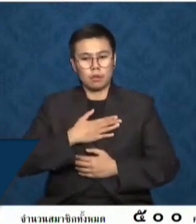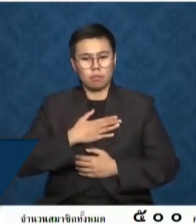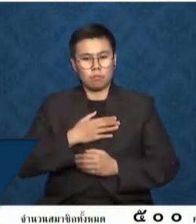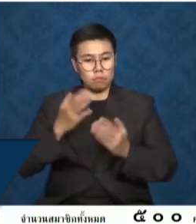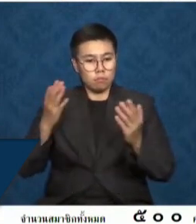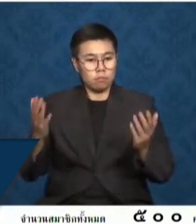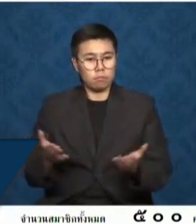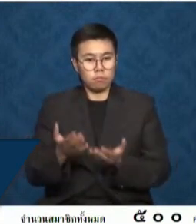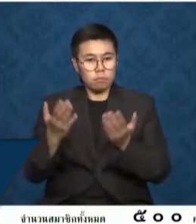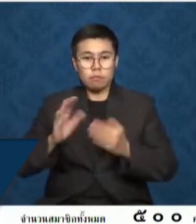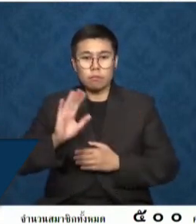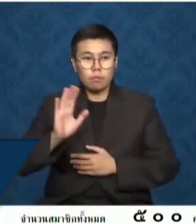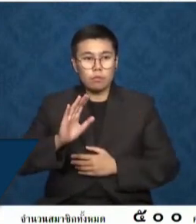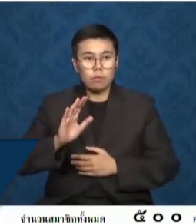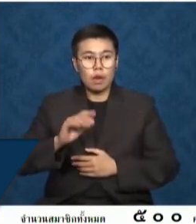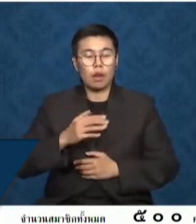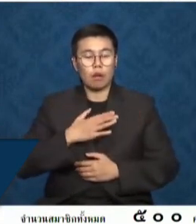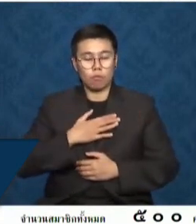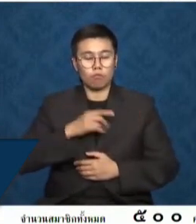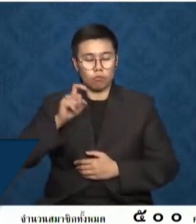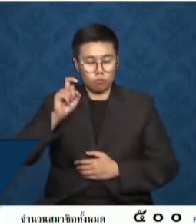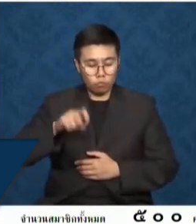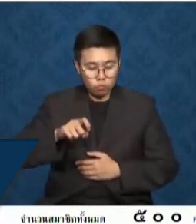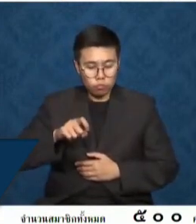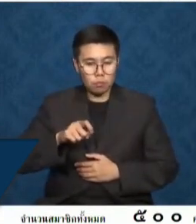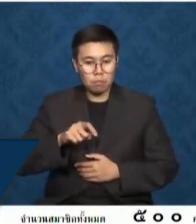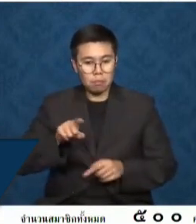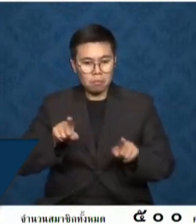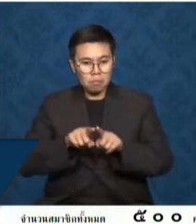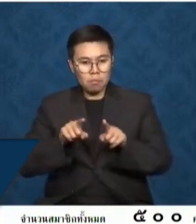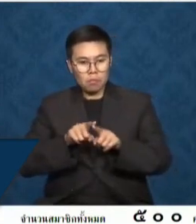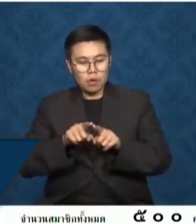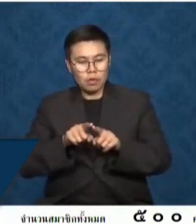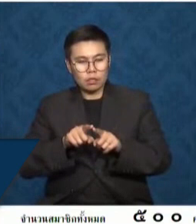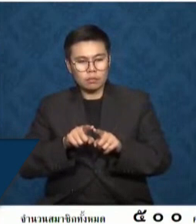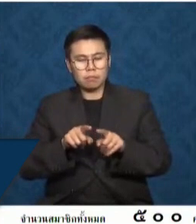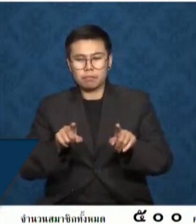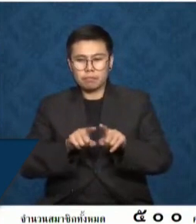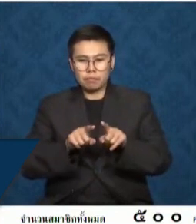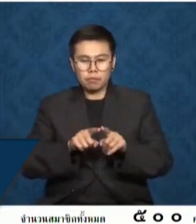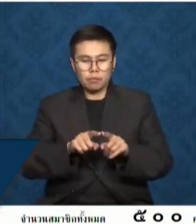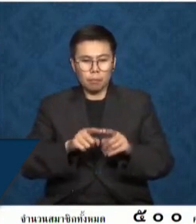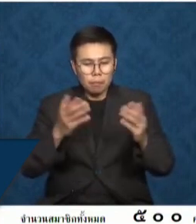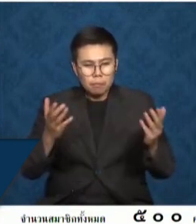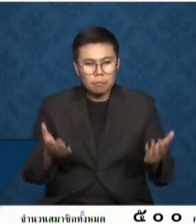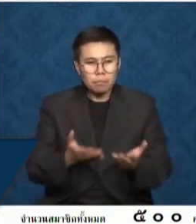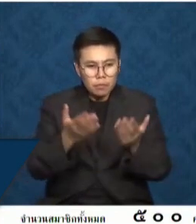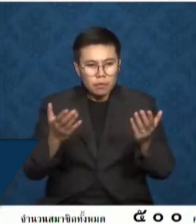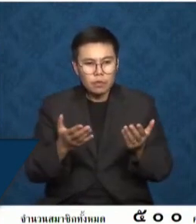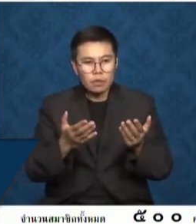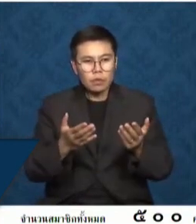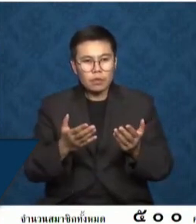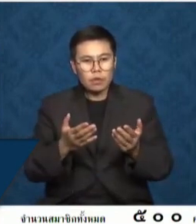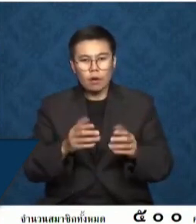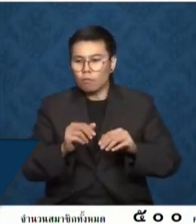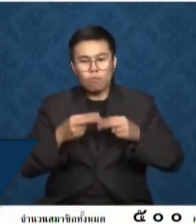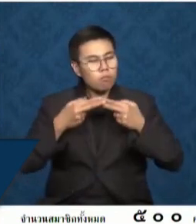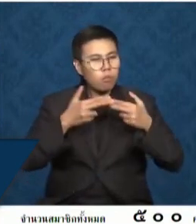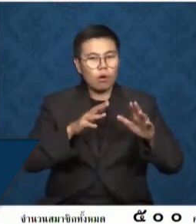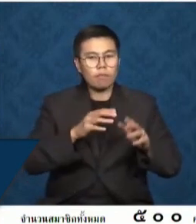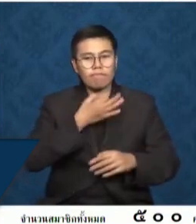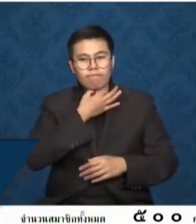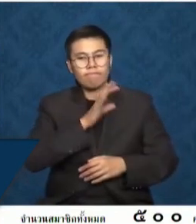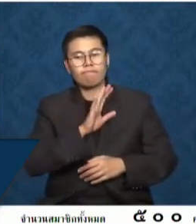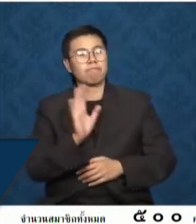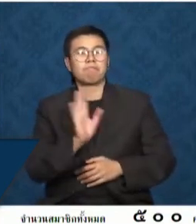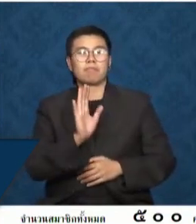ก็ไม่ได้หมายความว่าเราจะต้องเหยียบย่ำซ้ำเติมหรือผลักคนนั้นให้ตกลงไปที่ก้นเหวนั่นไม่ใช่วิถีทางที่เราจะ